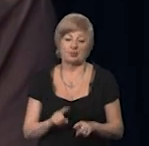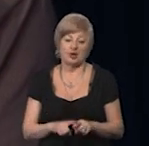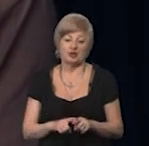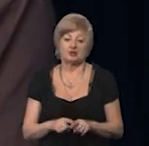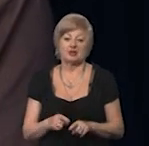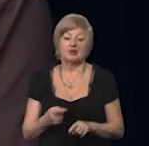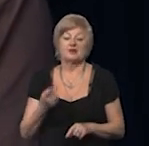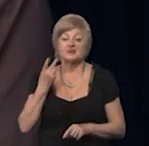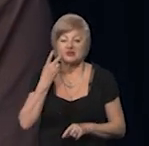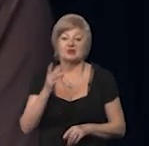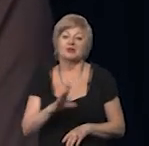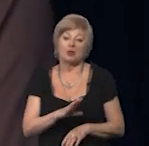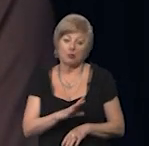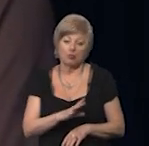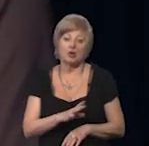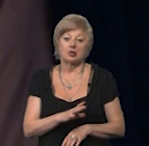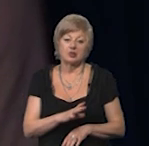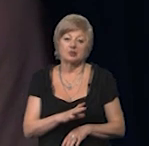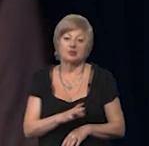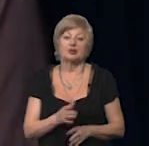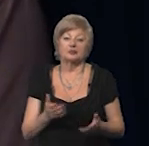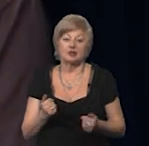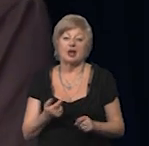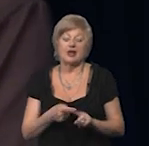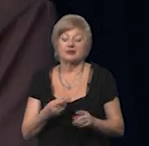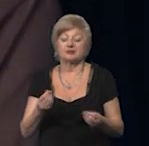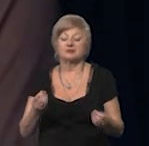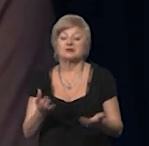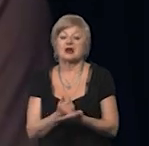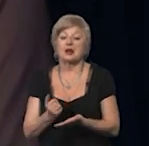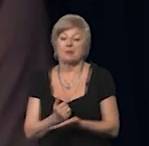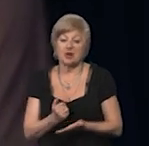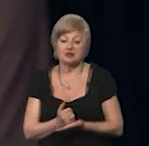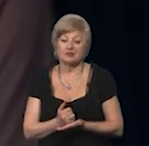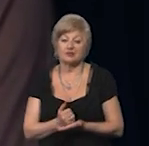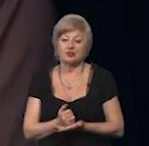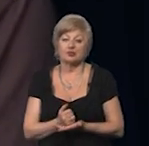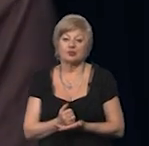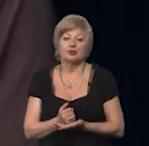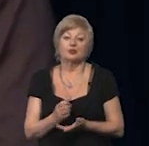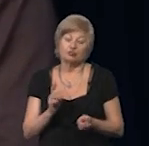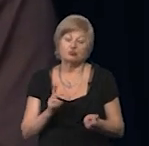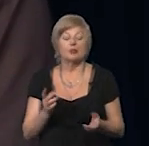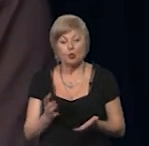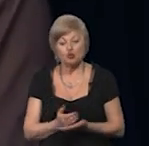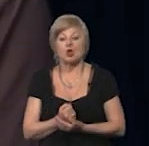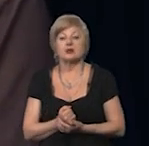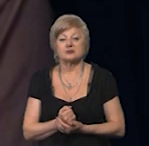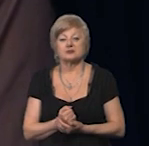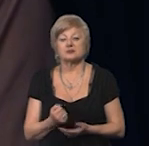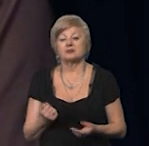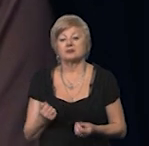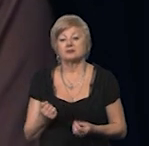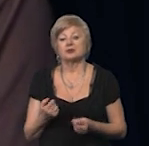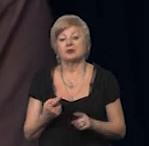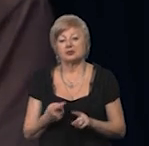було. Чого? Ну, хтось чим заробляє, там, да? Хтось торгує, у нього виходить, тобто він робить гроші, да?